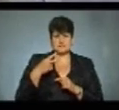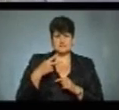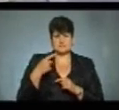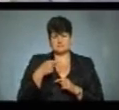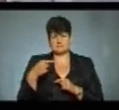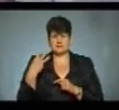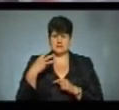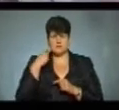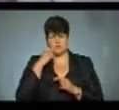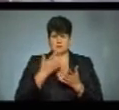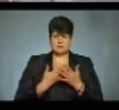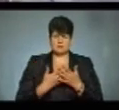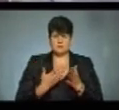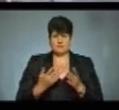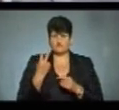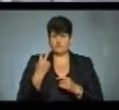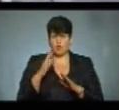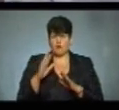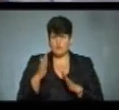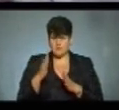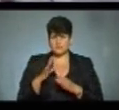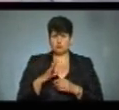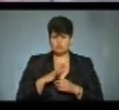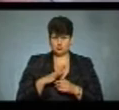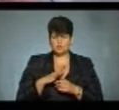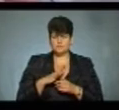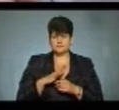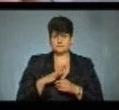20-30 років. От, у двох випадках було